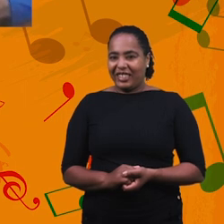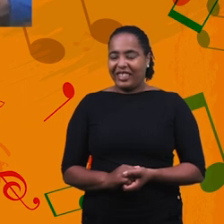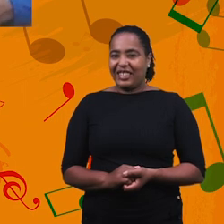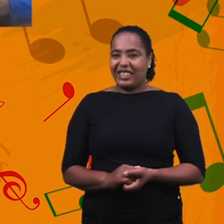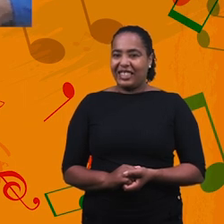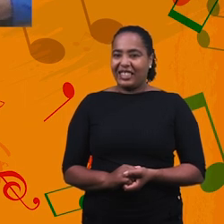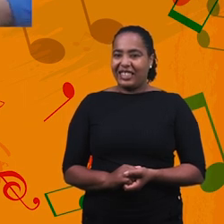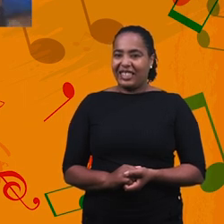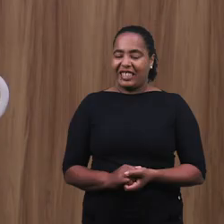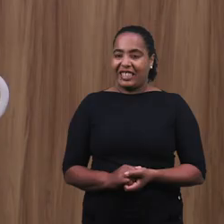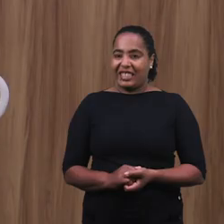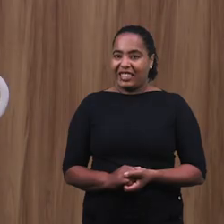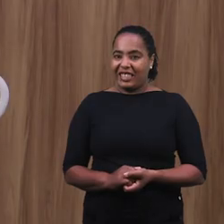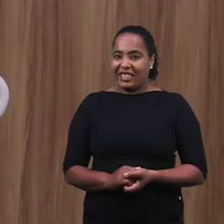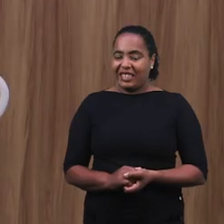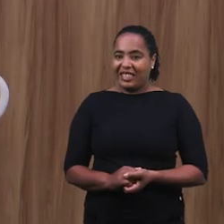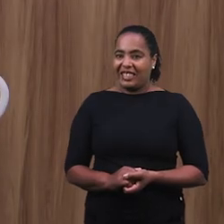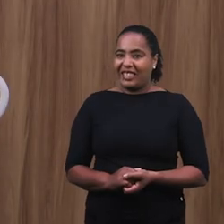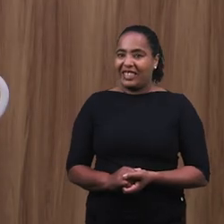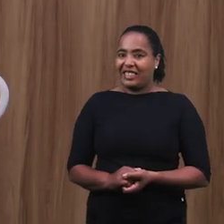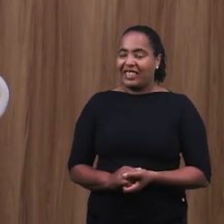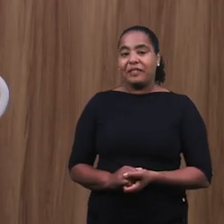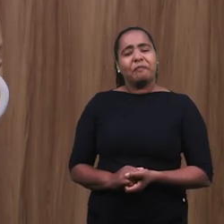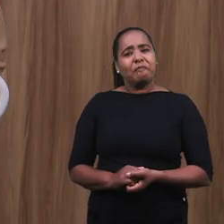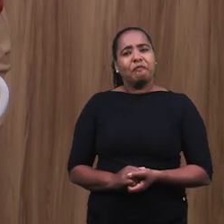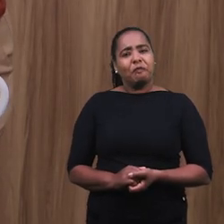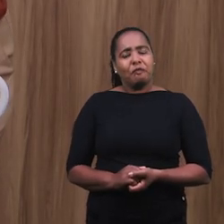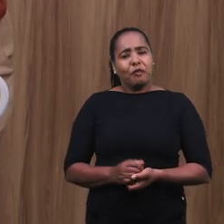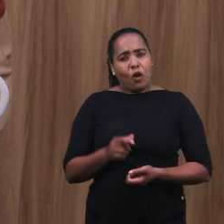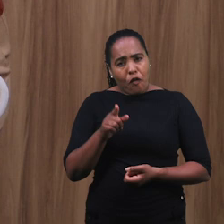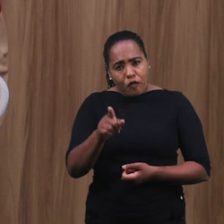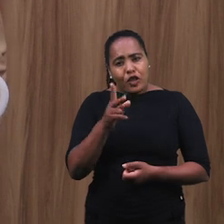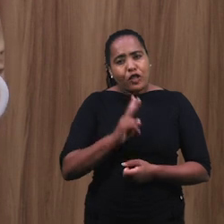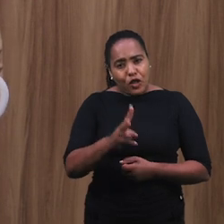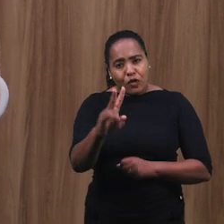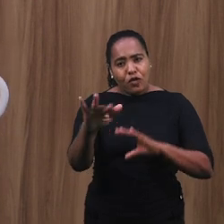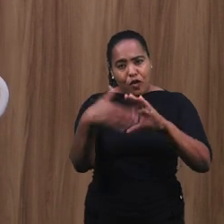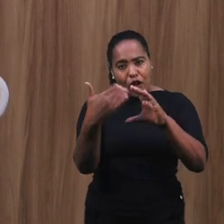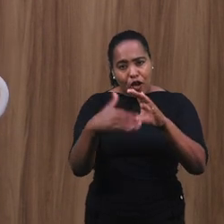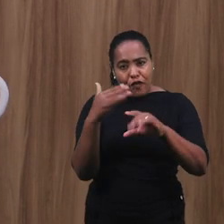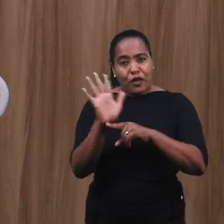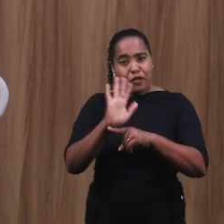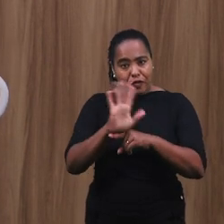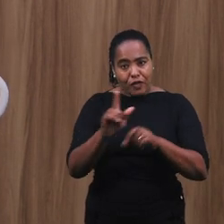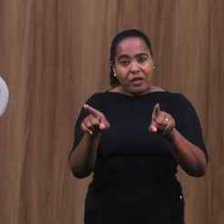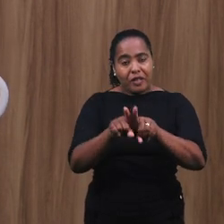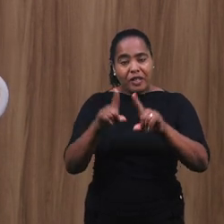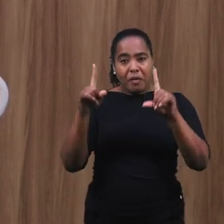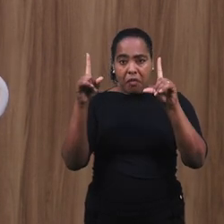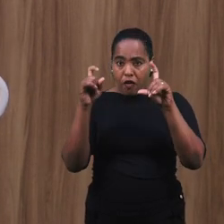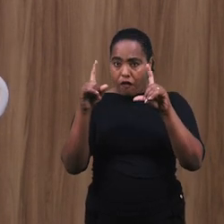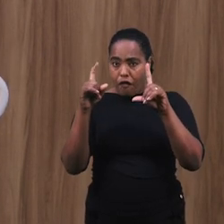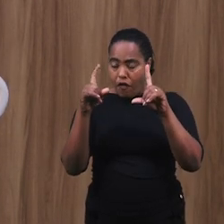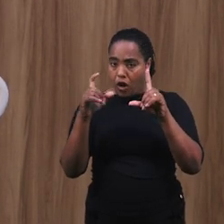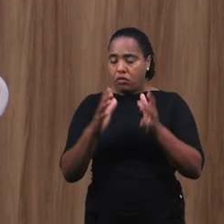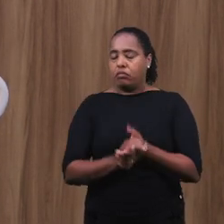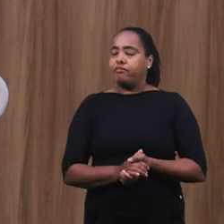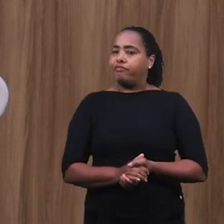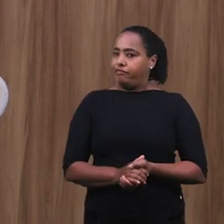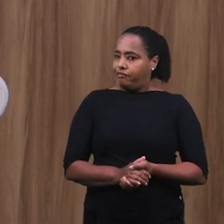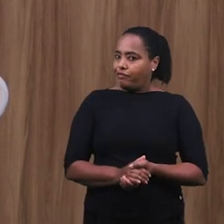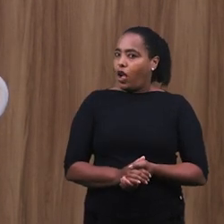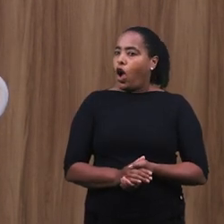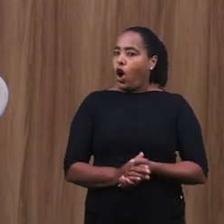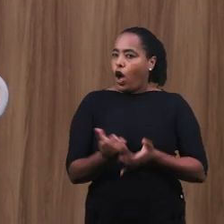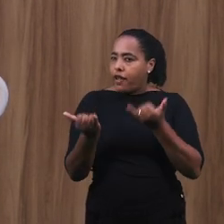Quelle bénédiction! Continuez à nous envoyer votre vidéo et photos. J'ai une nouvelle. Dans la prochaine